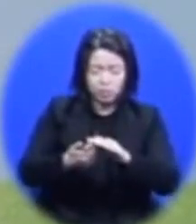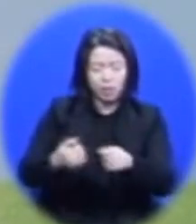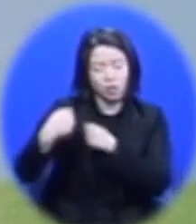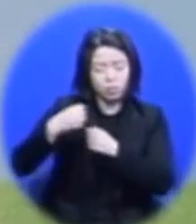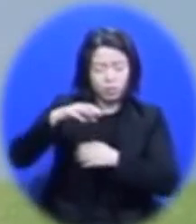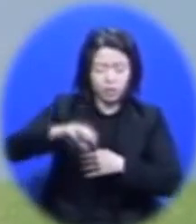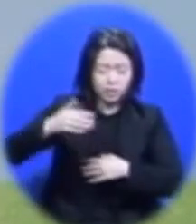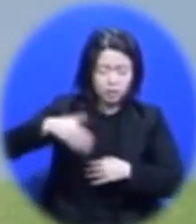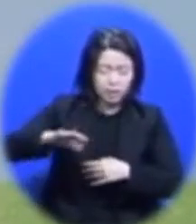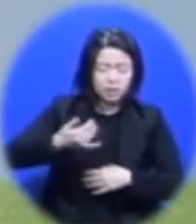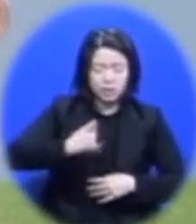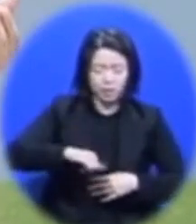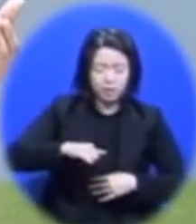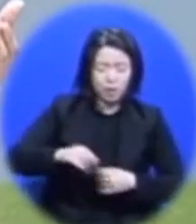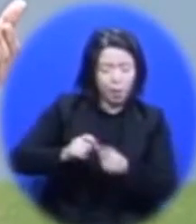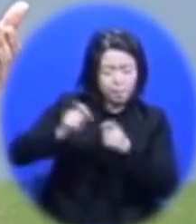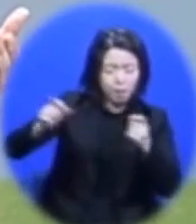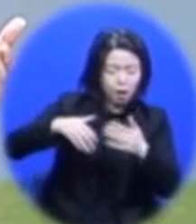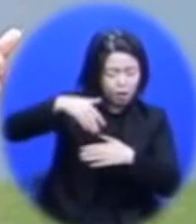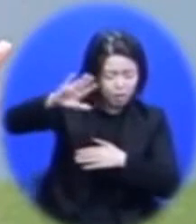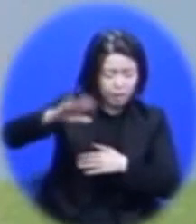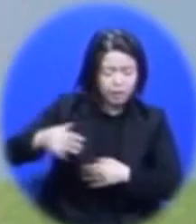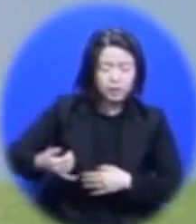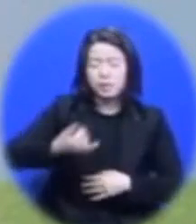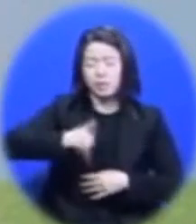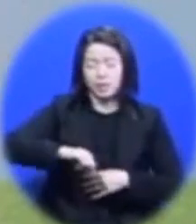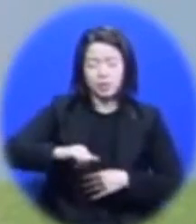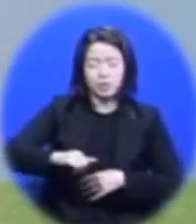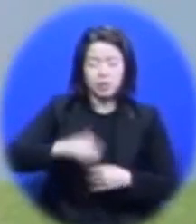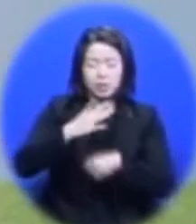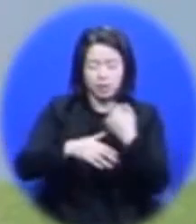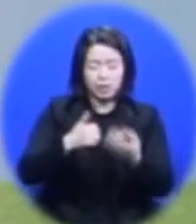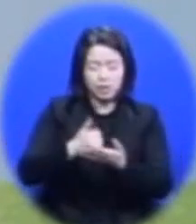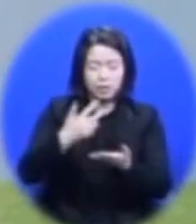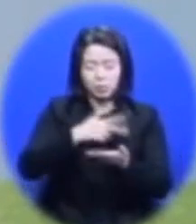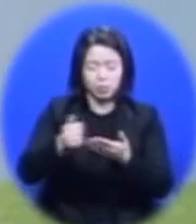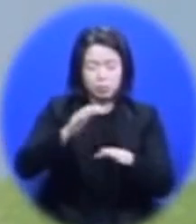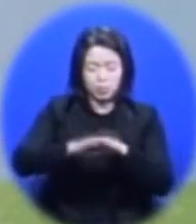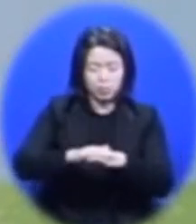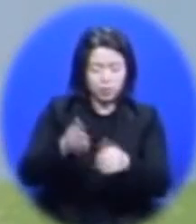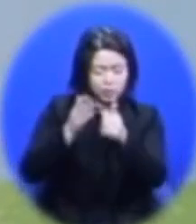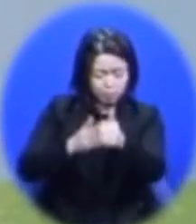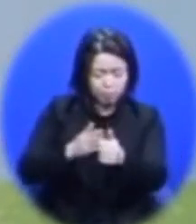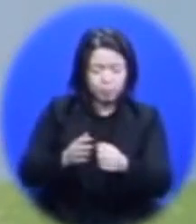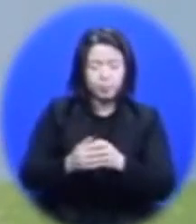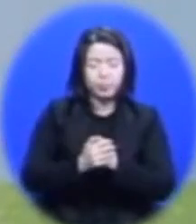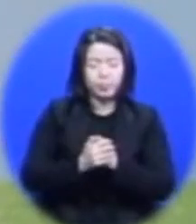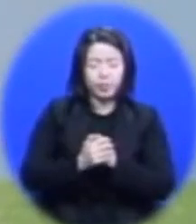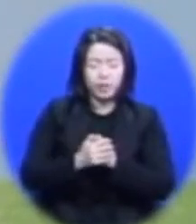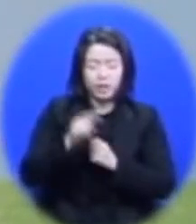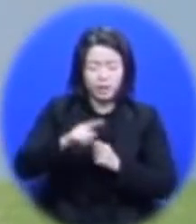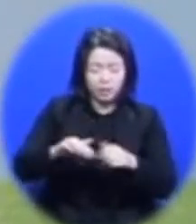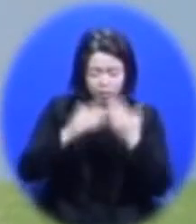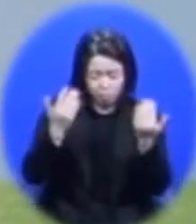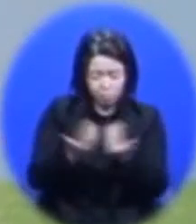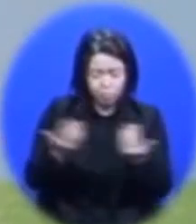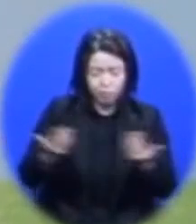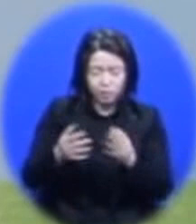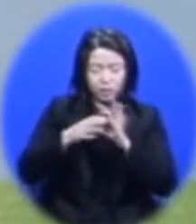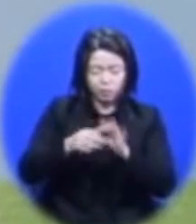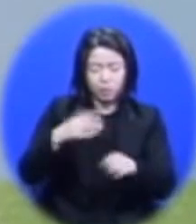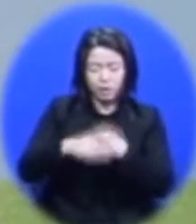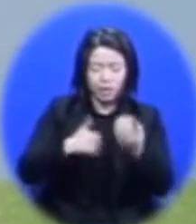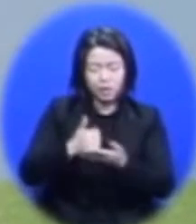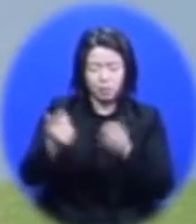자녀들, 멀리 외지에 나가 있는 자녀들, 하나님 주님의 손에 부탁합니다. 이 모든 일들을 통하여